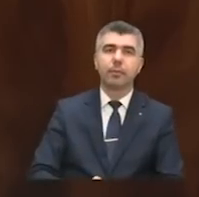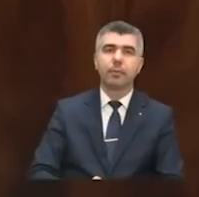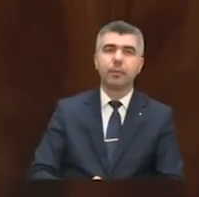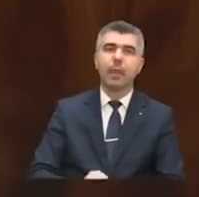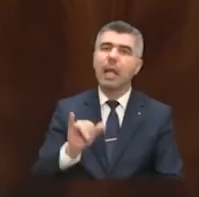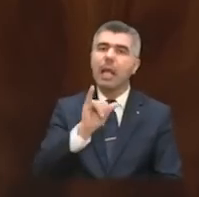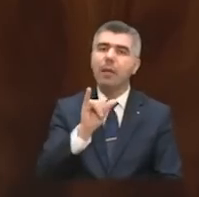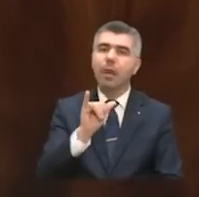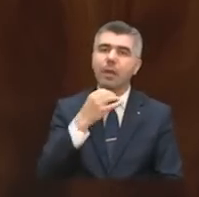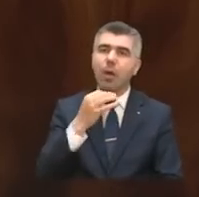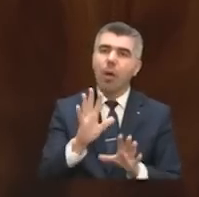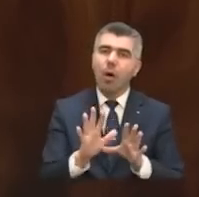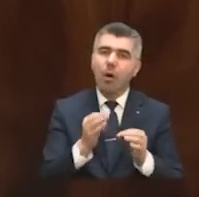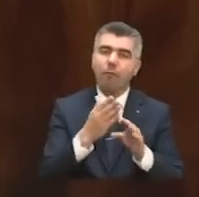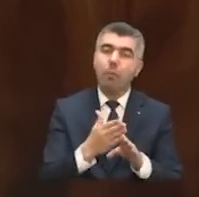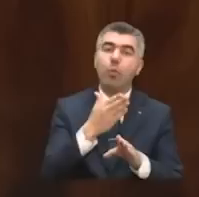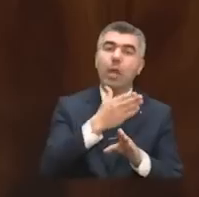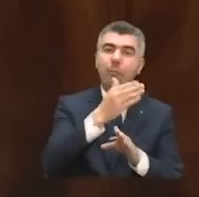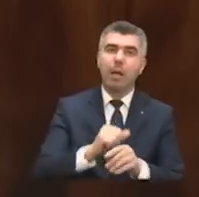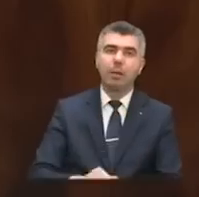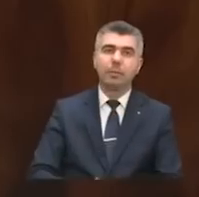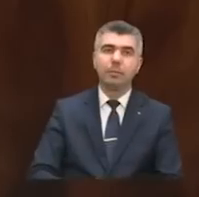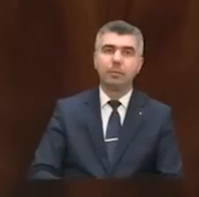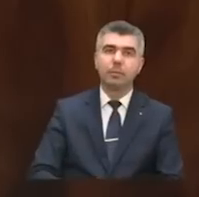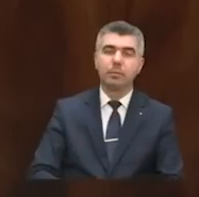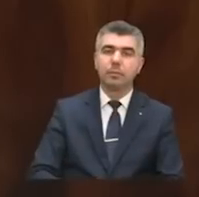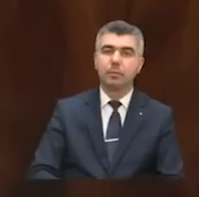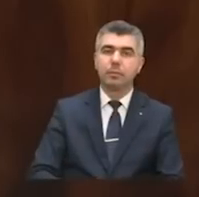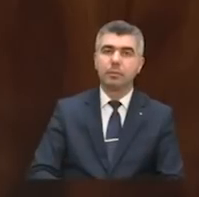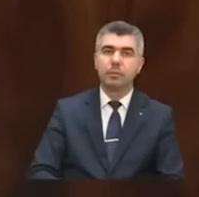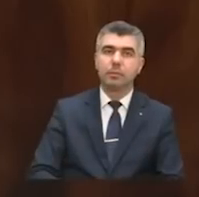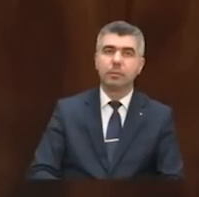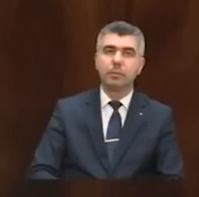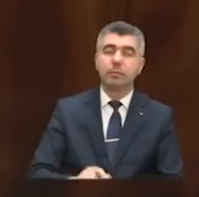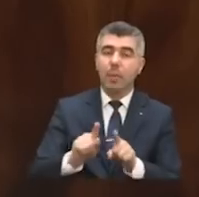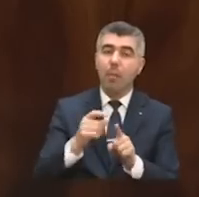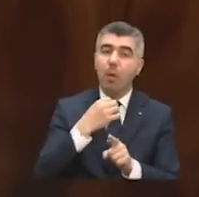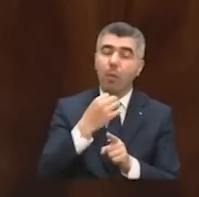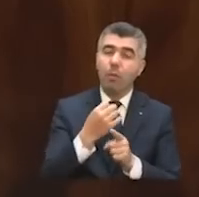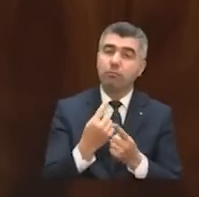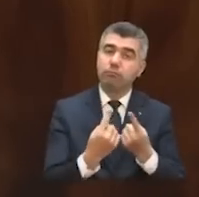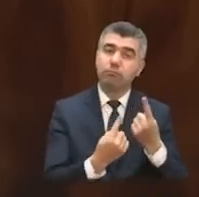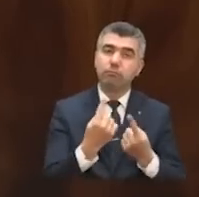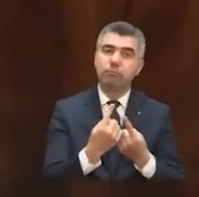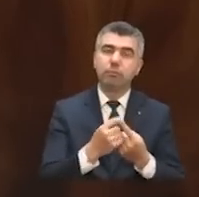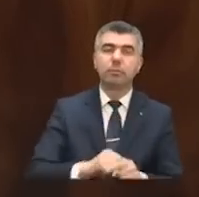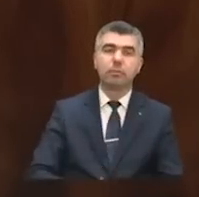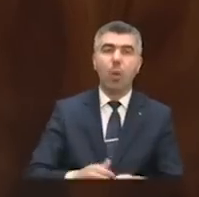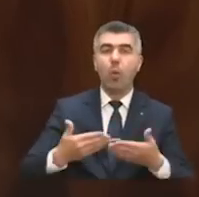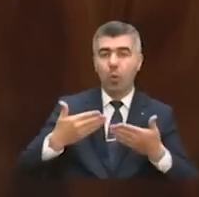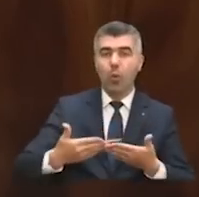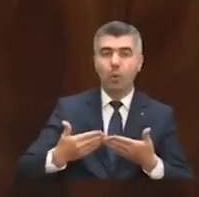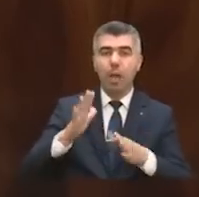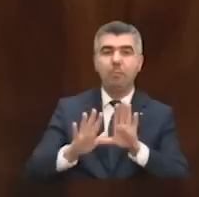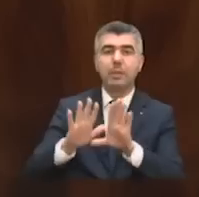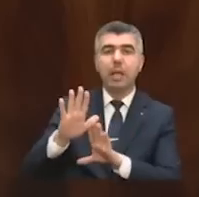كيفاش غنعالجوا هذه القضيه للمستقبل الى نقدروا نقولوا حنا يمكن اليوم عندنا